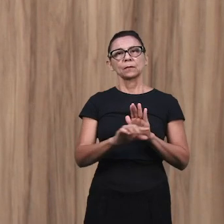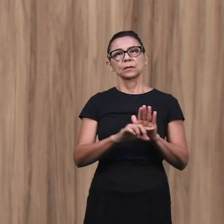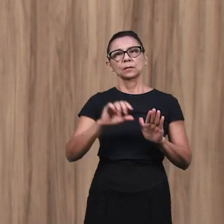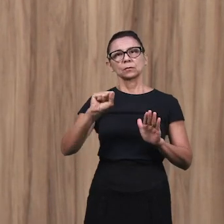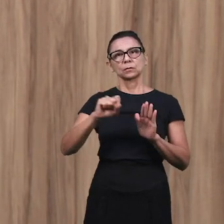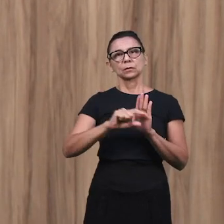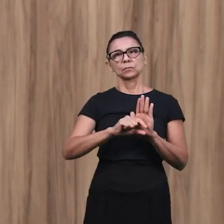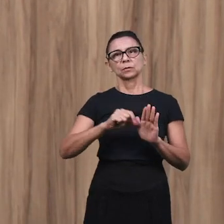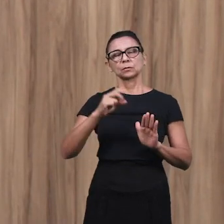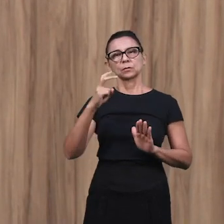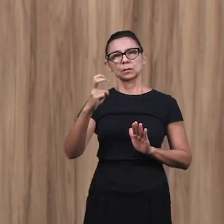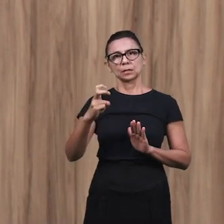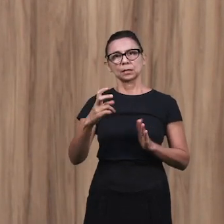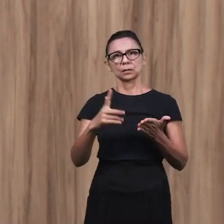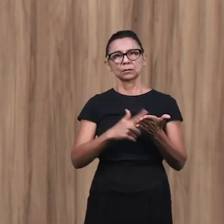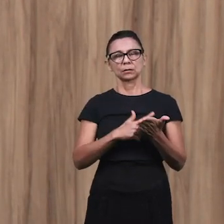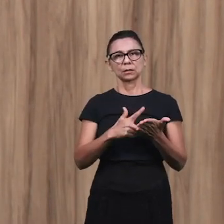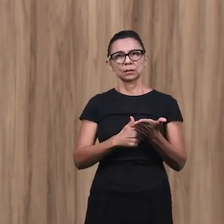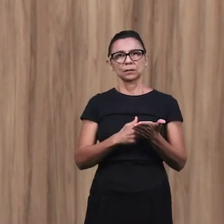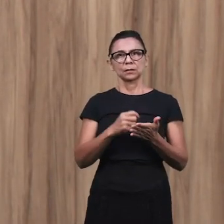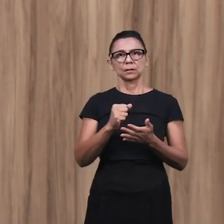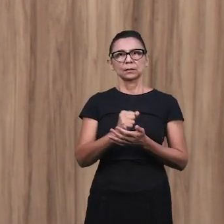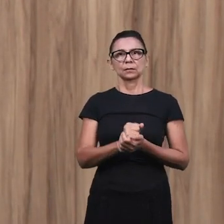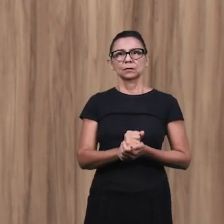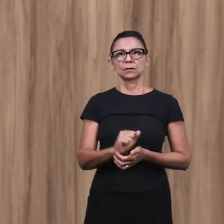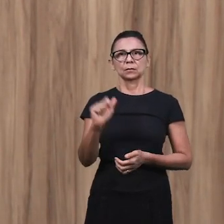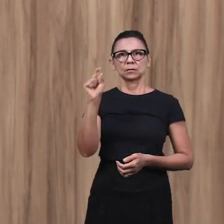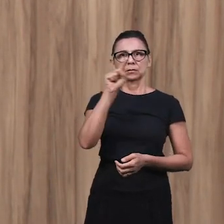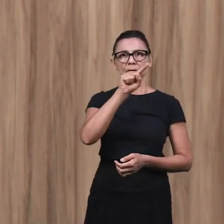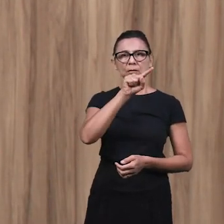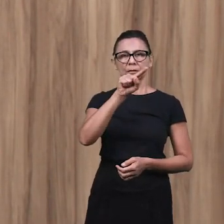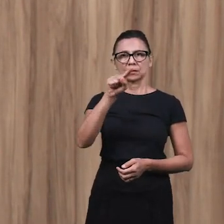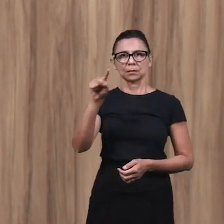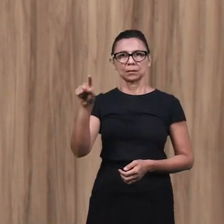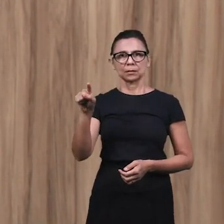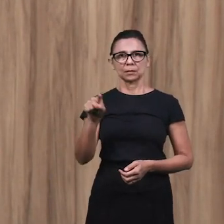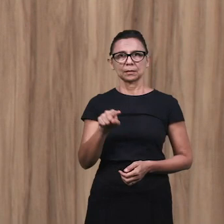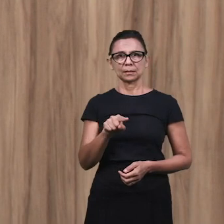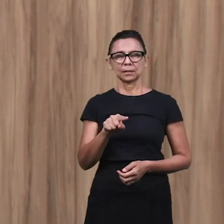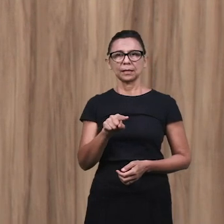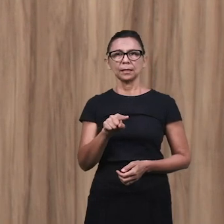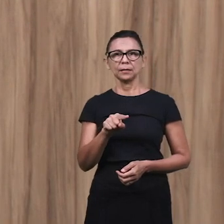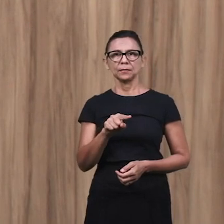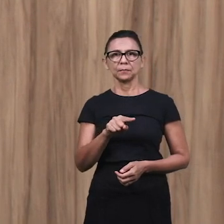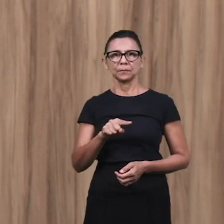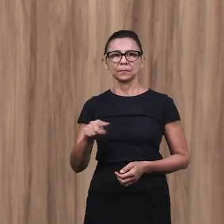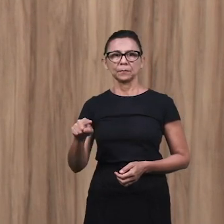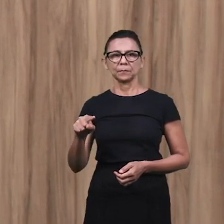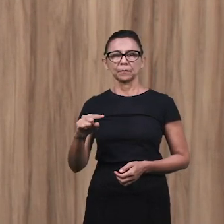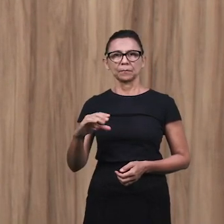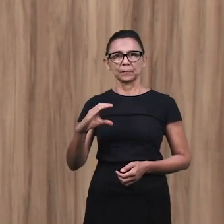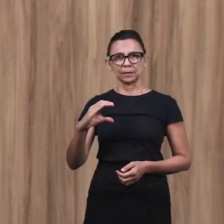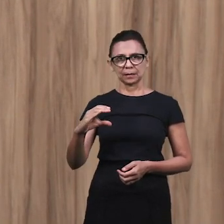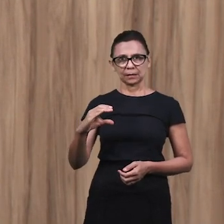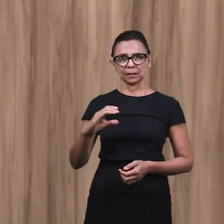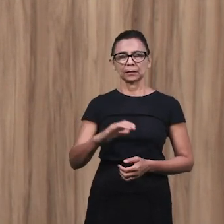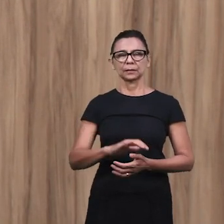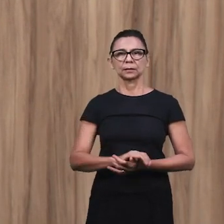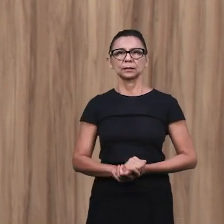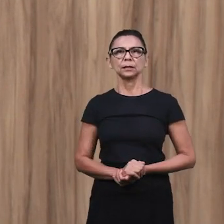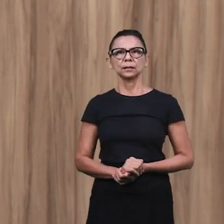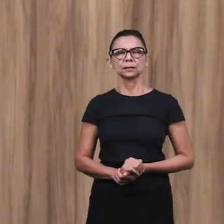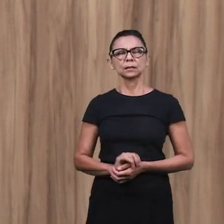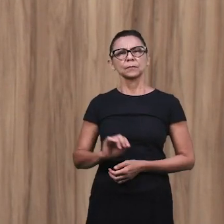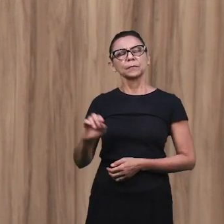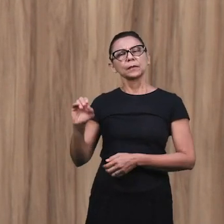Zacharie, il prophétise les bénédictions promises par Dieu aux Juifs après la restauration de